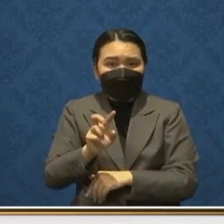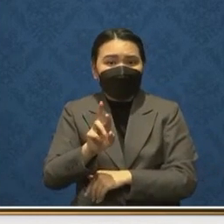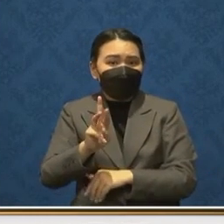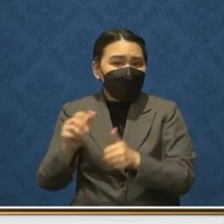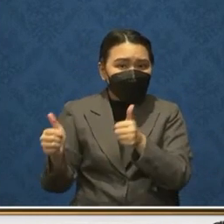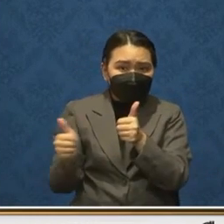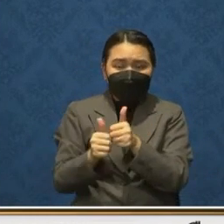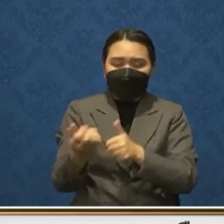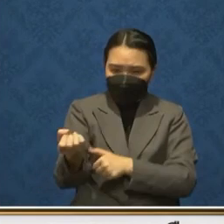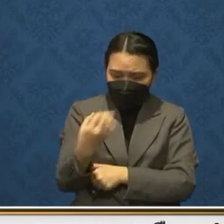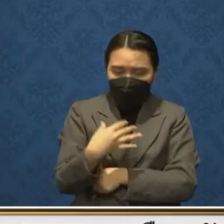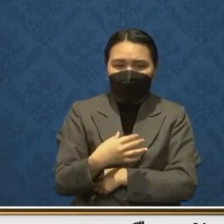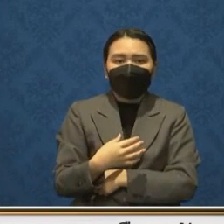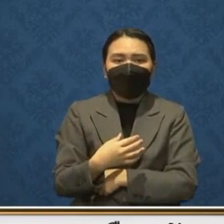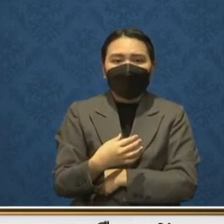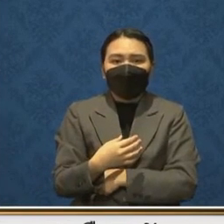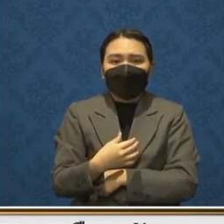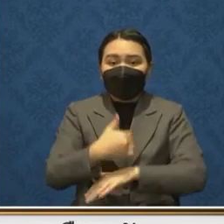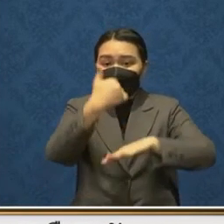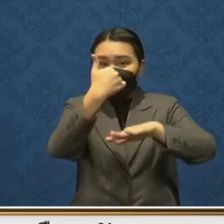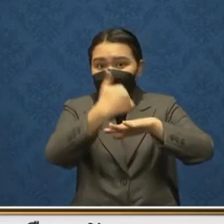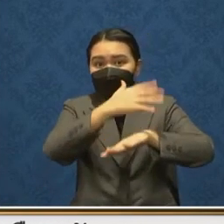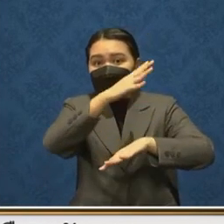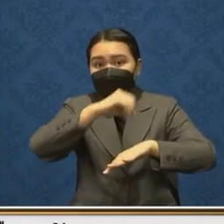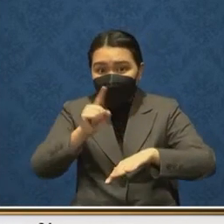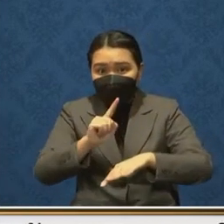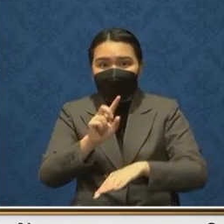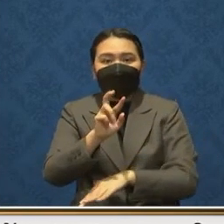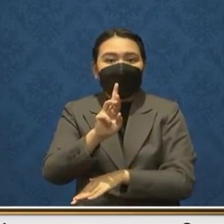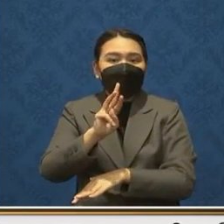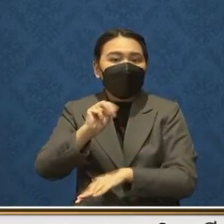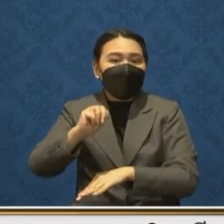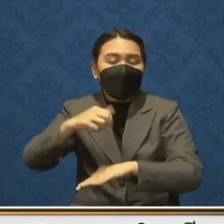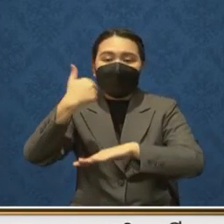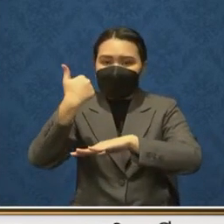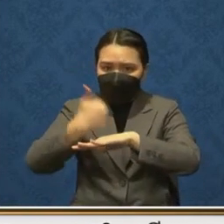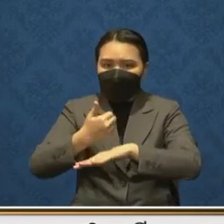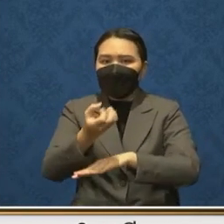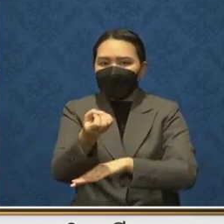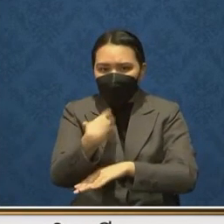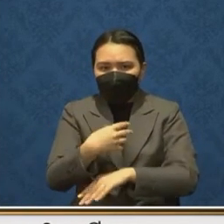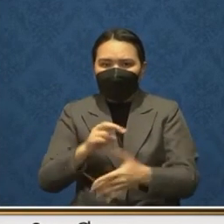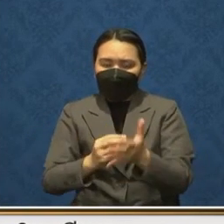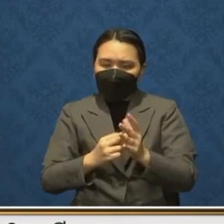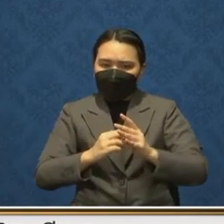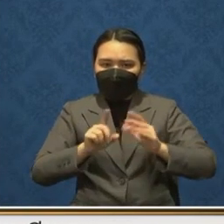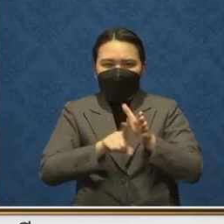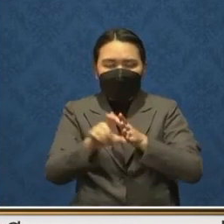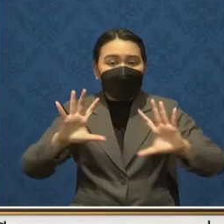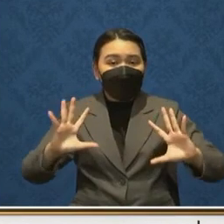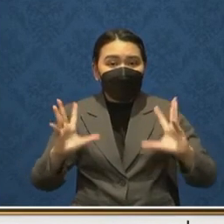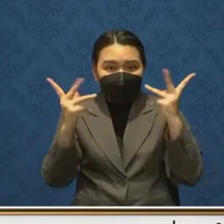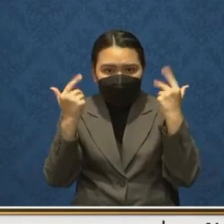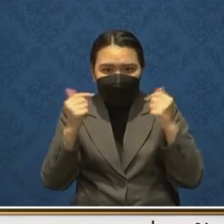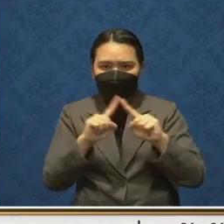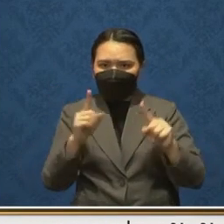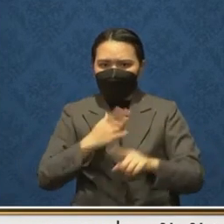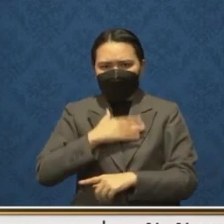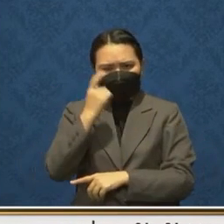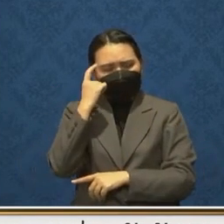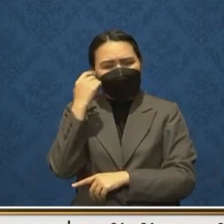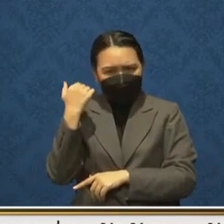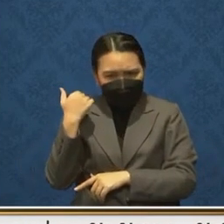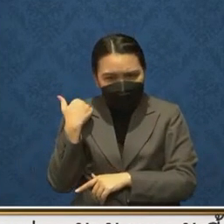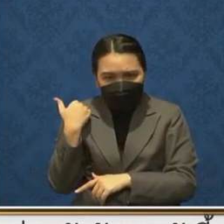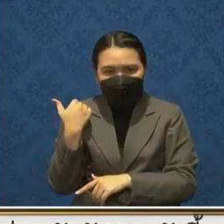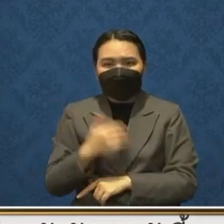ท่านบอกฟังจากไหนฟังจากอธิปฏีและ let's dig วาการพูดวามม เชื้ที่แล้วผมวามัมอยู่ต้ท่ป